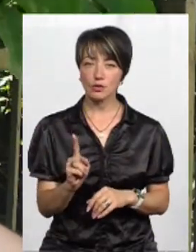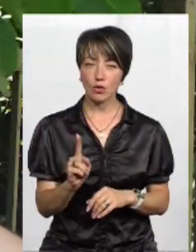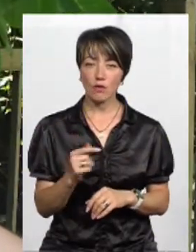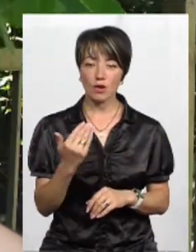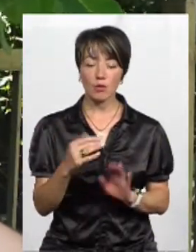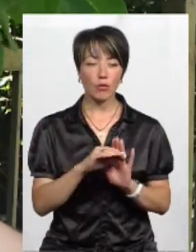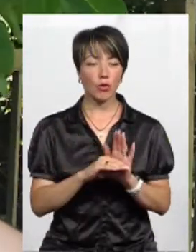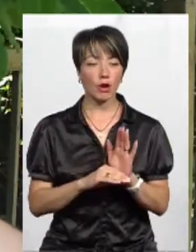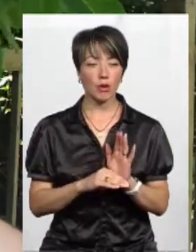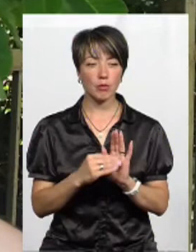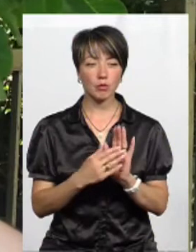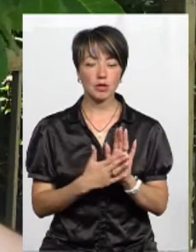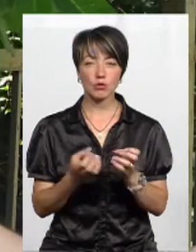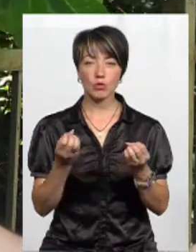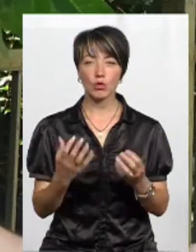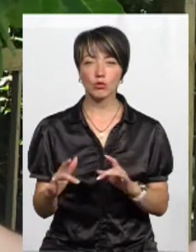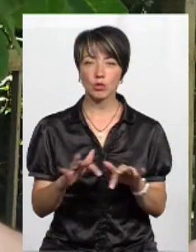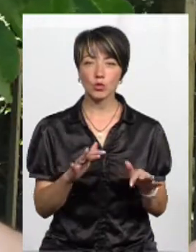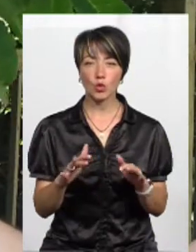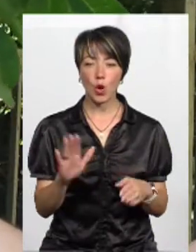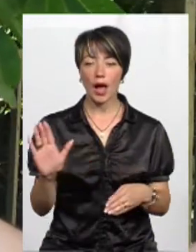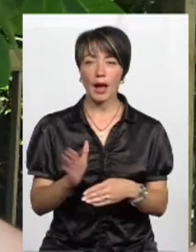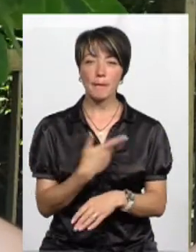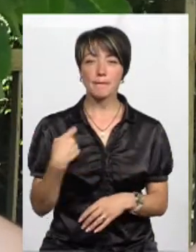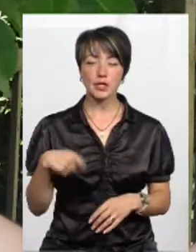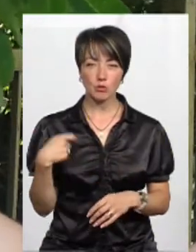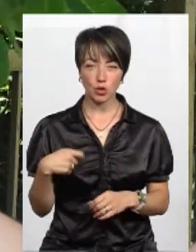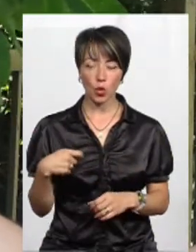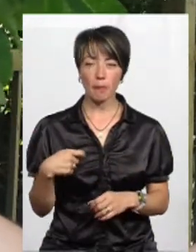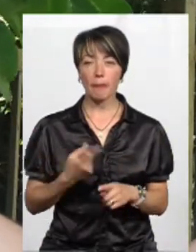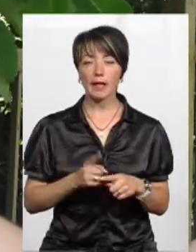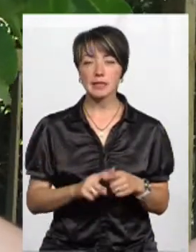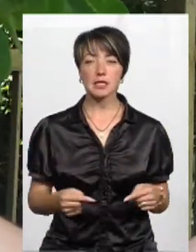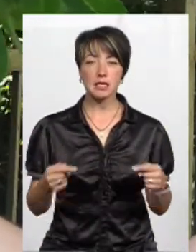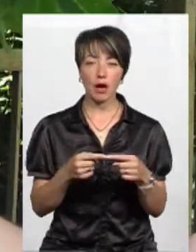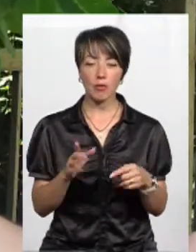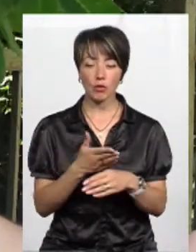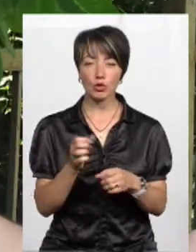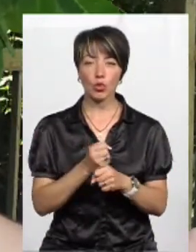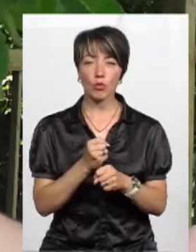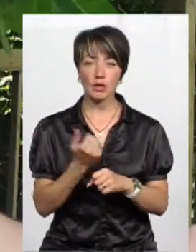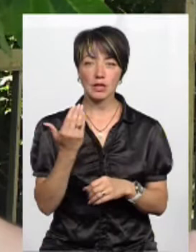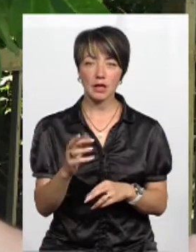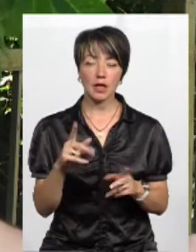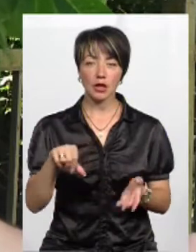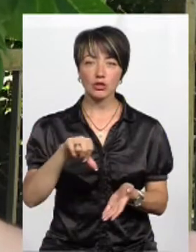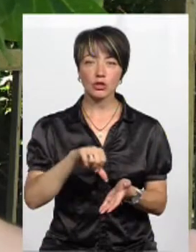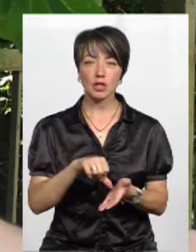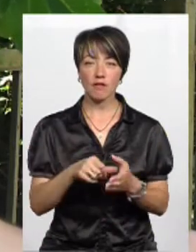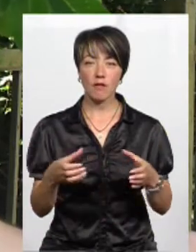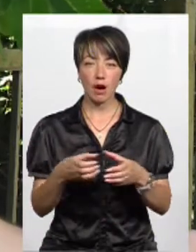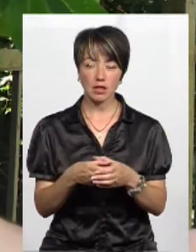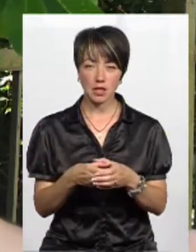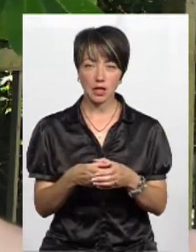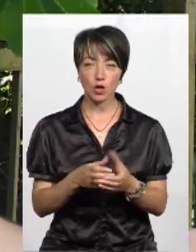її програмі вона прописала спрощену процедуру імпічменту президента. Це саме у розділі роботи її як членкині